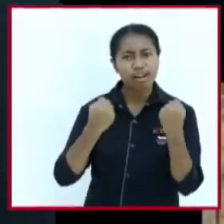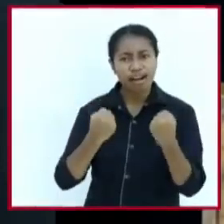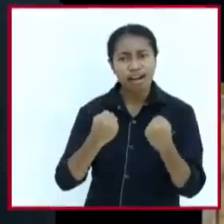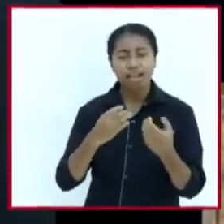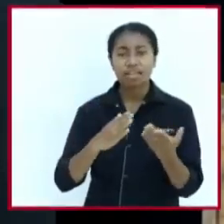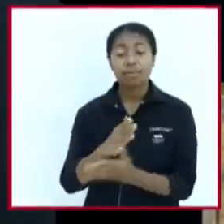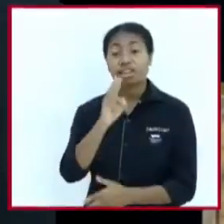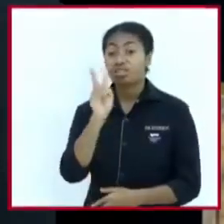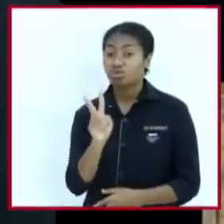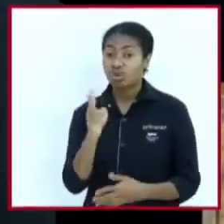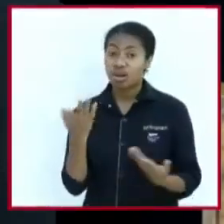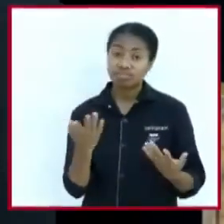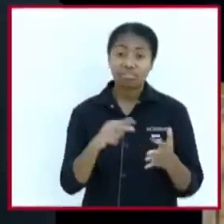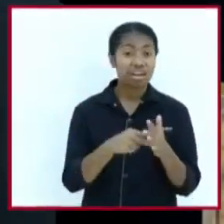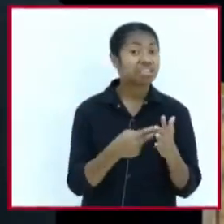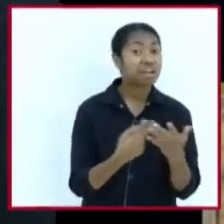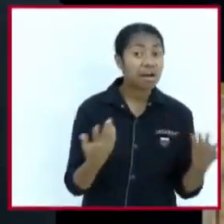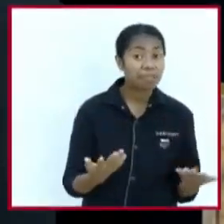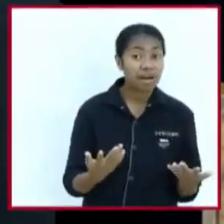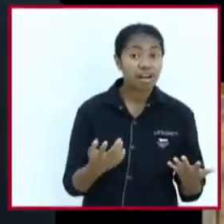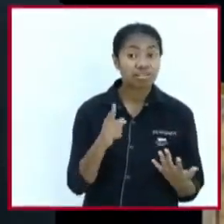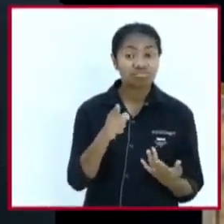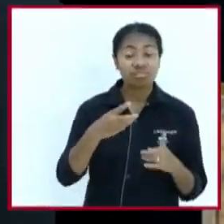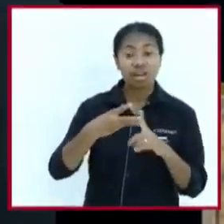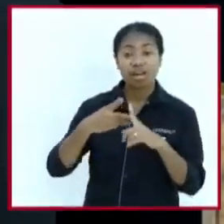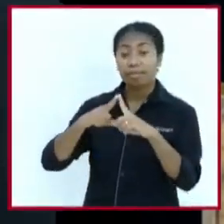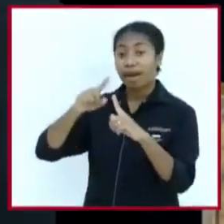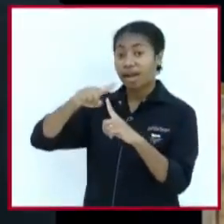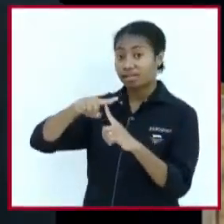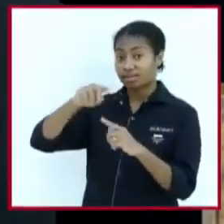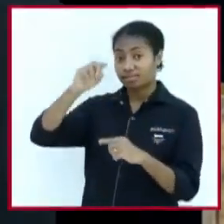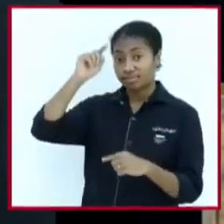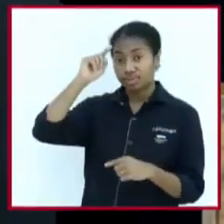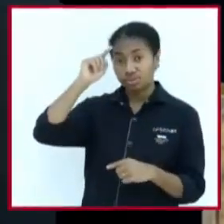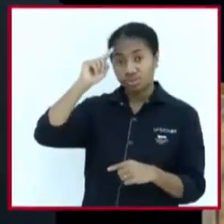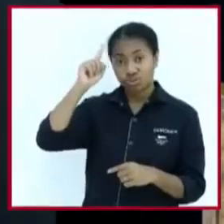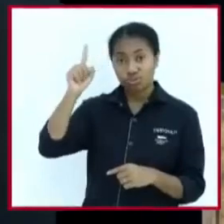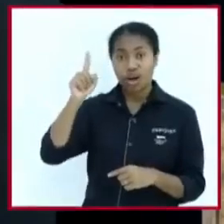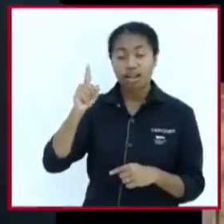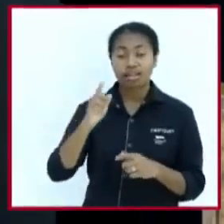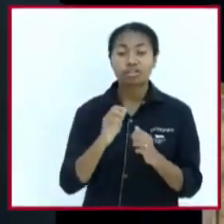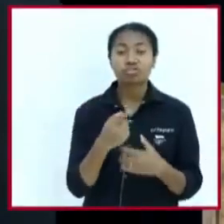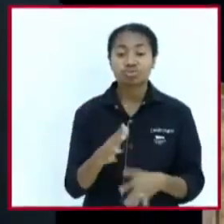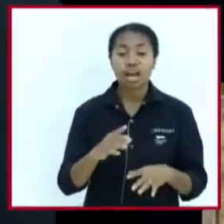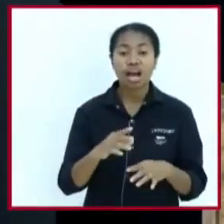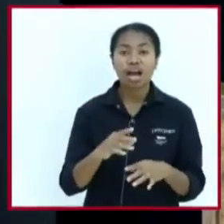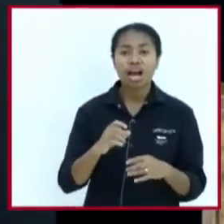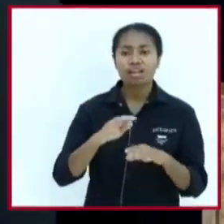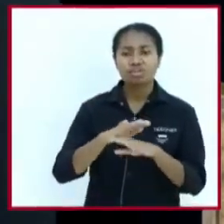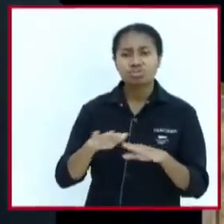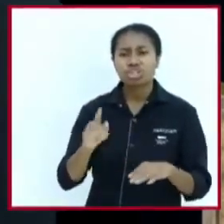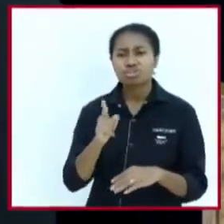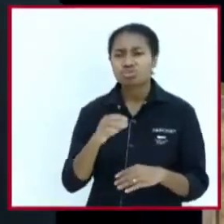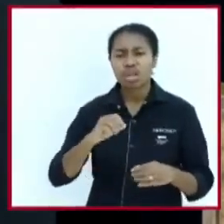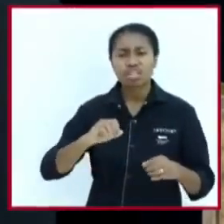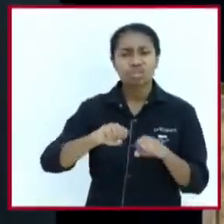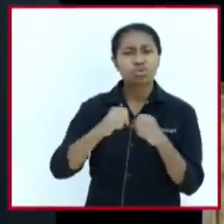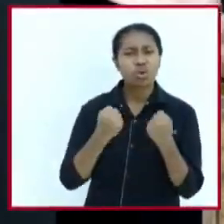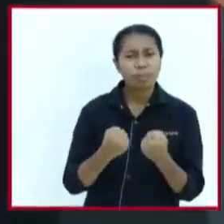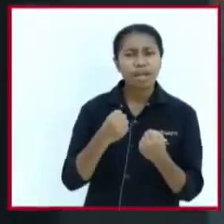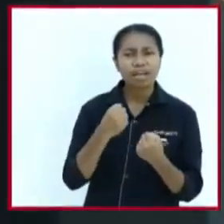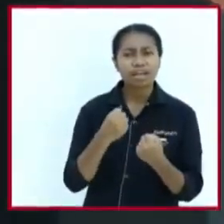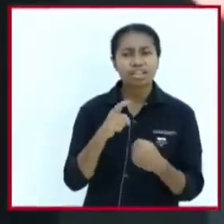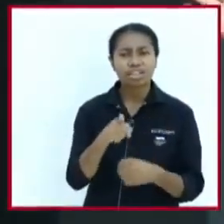sudah dirobek oleh Kristus penghalang dari tempat suci tempatnya manusia kearah penghalangnya